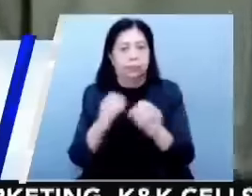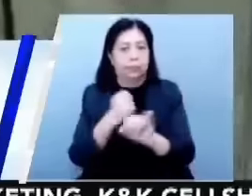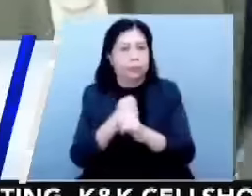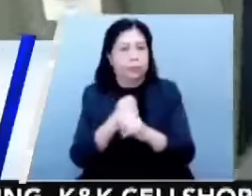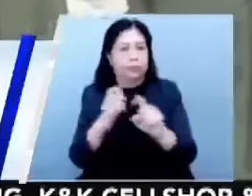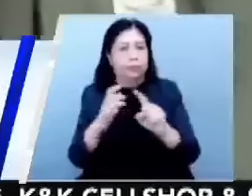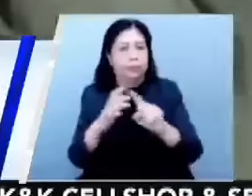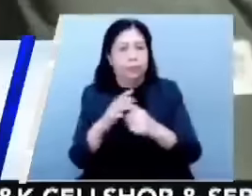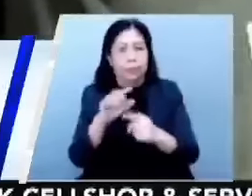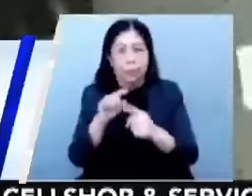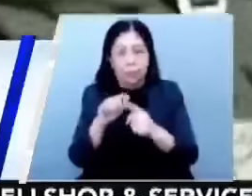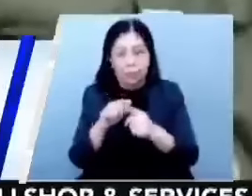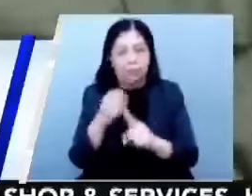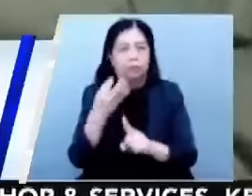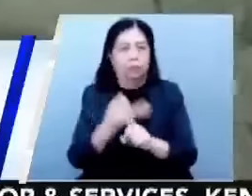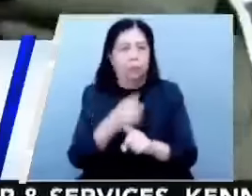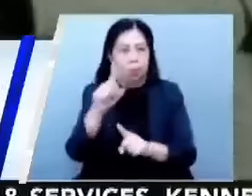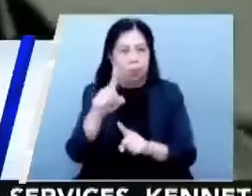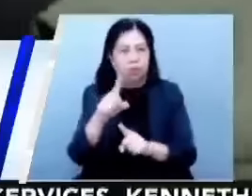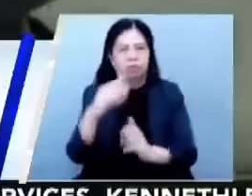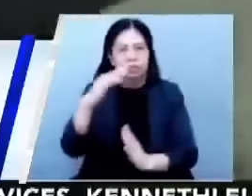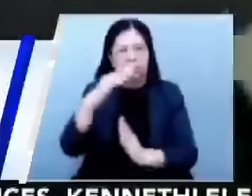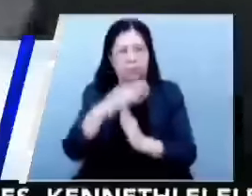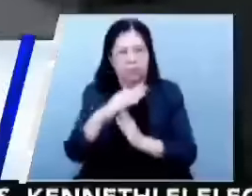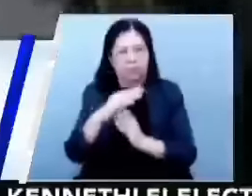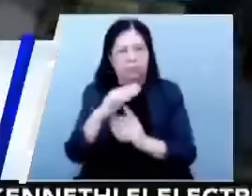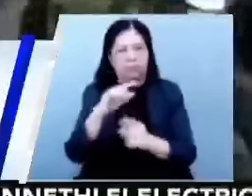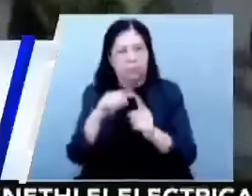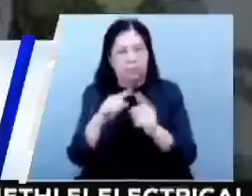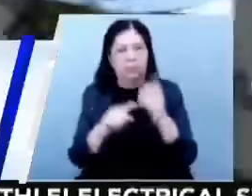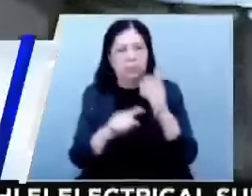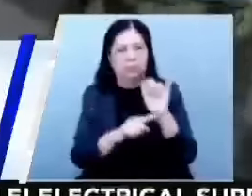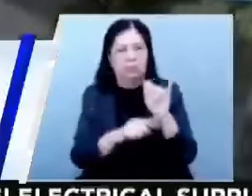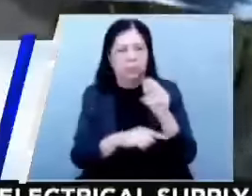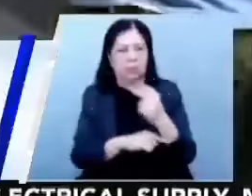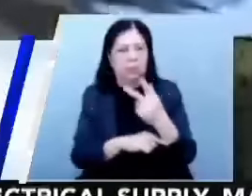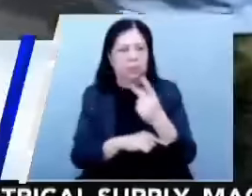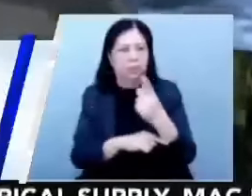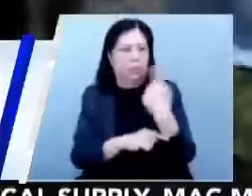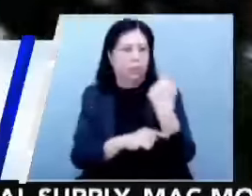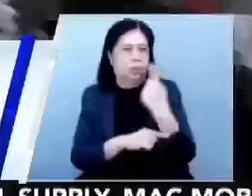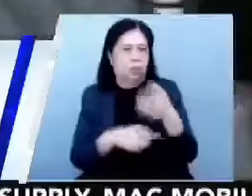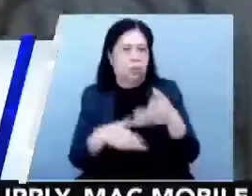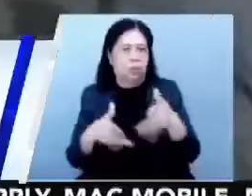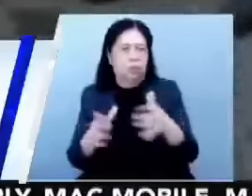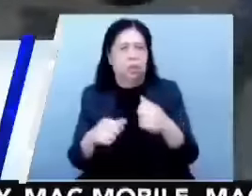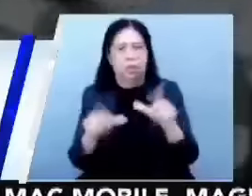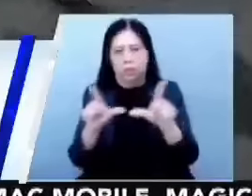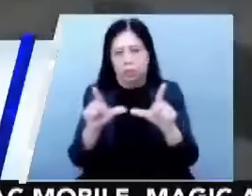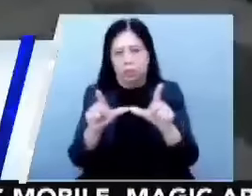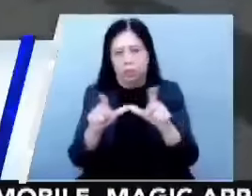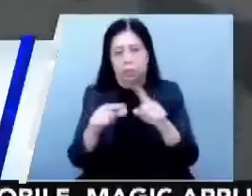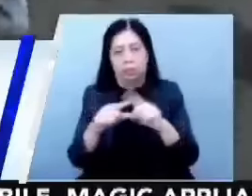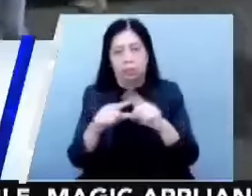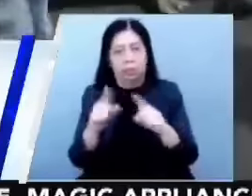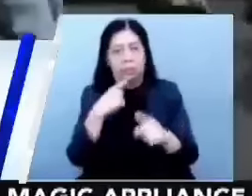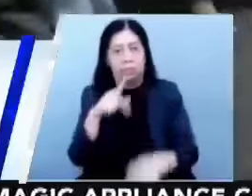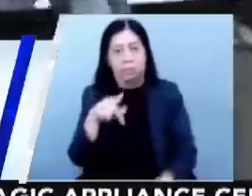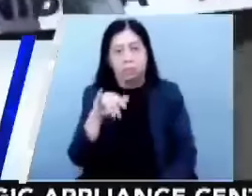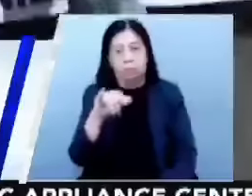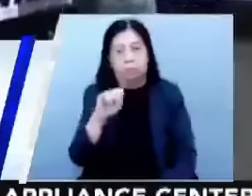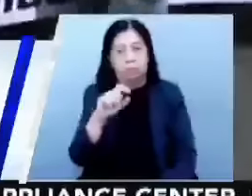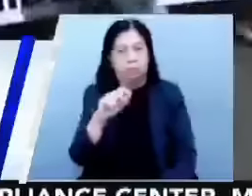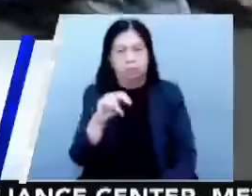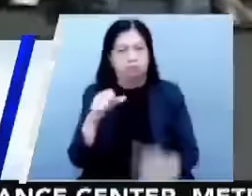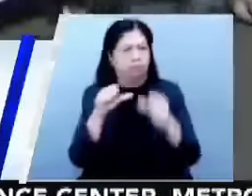1. Hanggang katapusan na lamang kasi epektibo ang mga provisional authority nila. Pero sabi ng Piston, tuloy ang pasada ng kanilang mga miyembro dahil